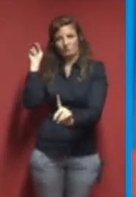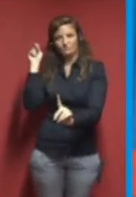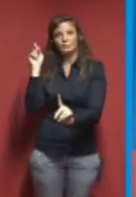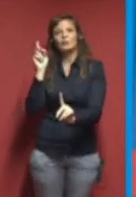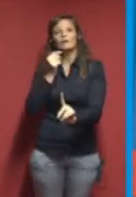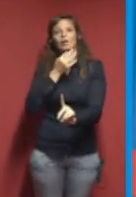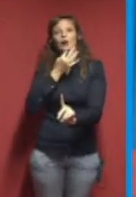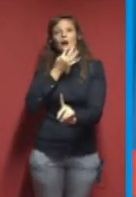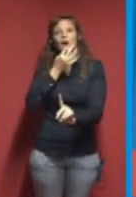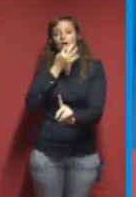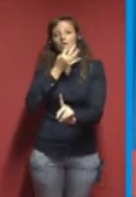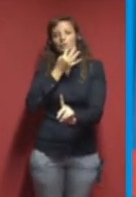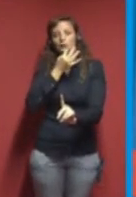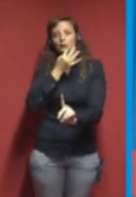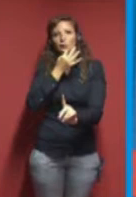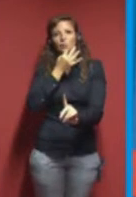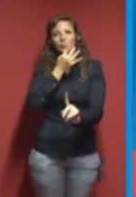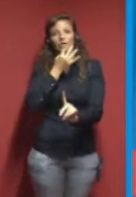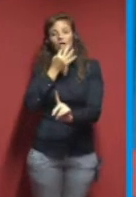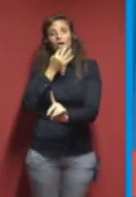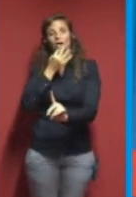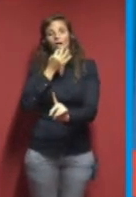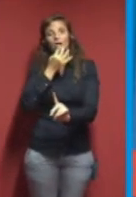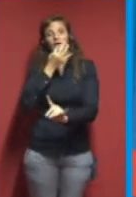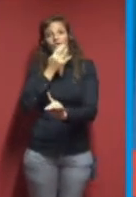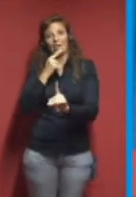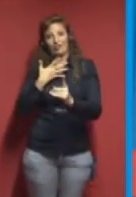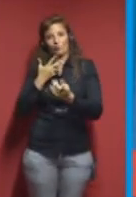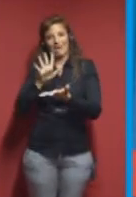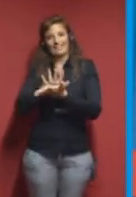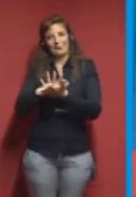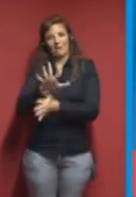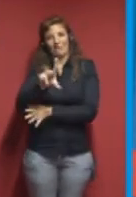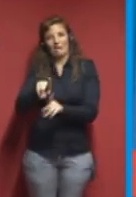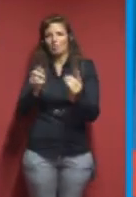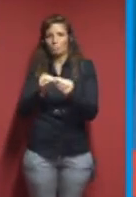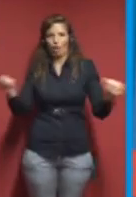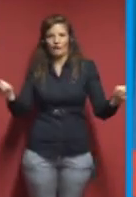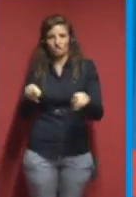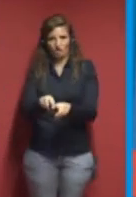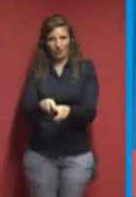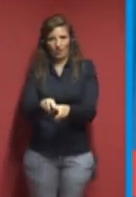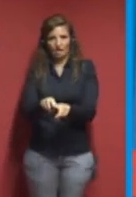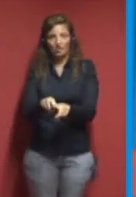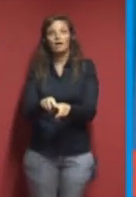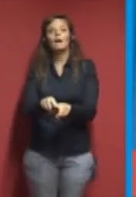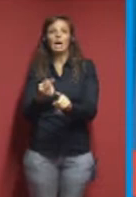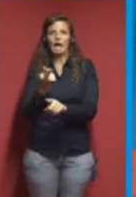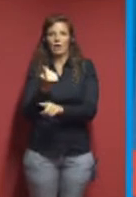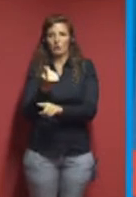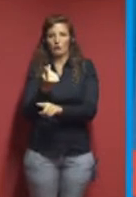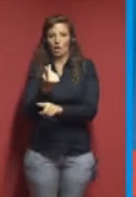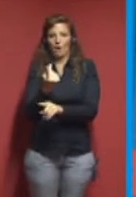abbiamo una macchina stampante in 3d professionale che cosa più di